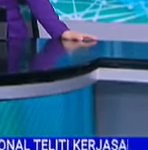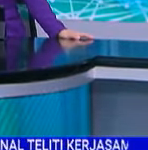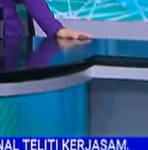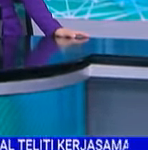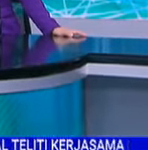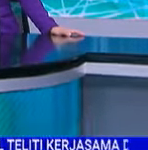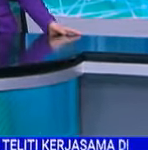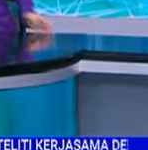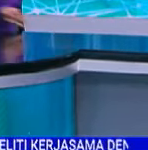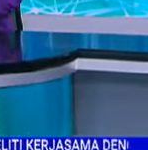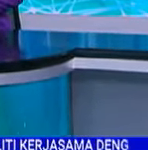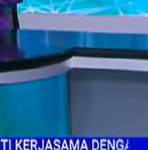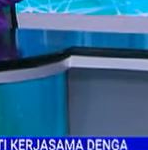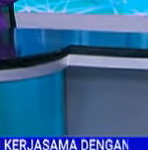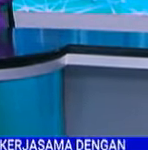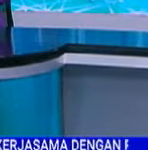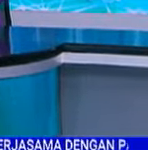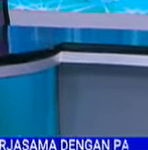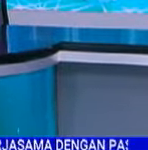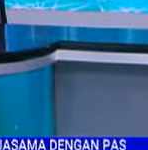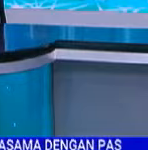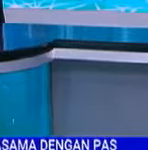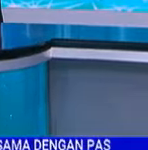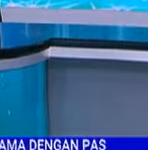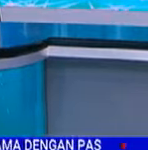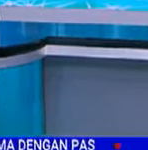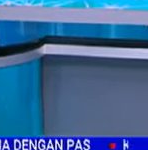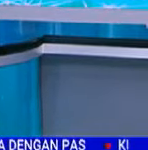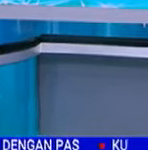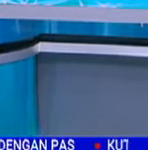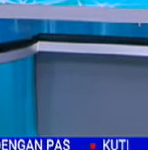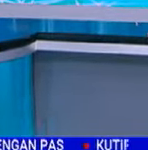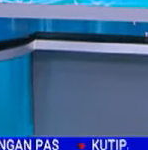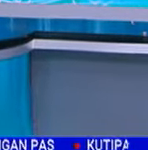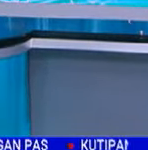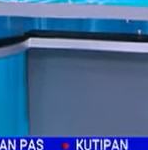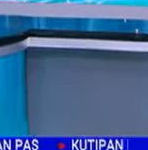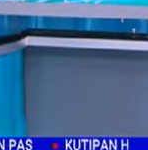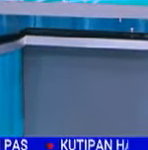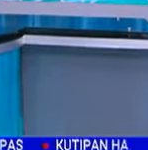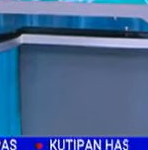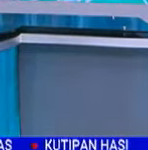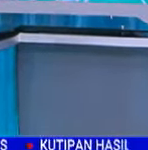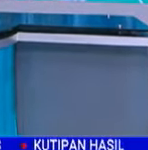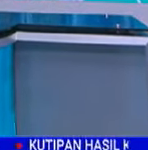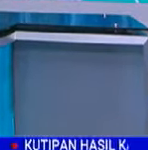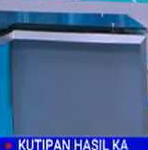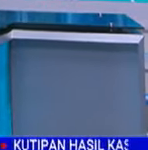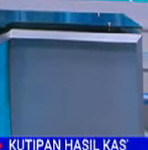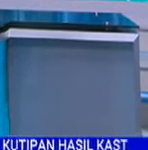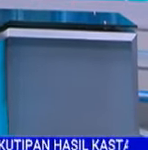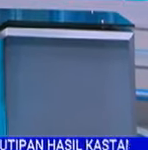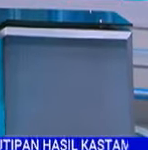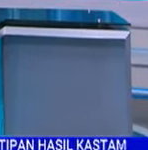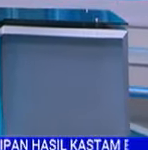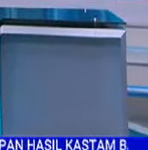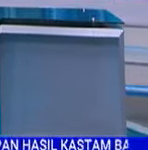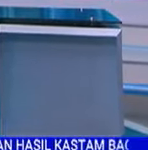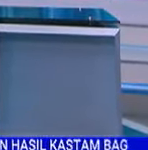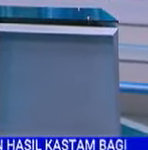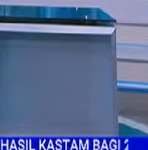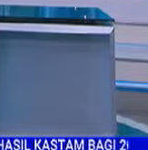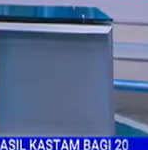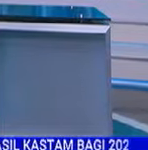musim kedua bersama Menteri Pengajian Tinggi Datuk Sri Dr. Noraini Ahmad. Juga dapatkan perkembangan sahih sepanjang